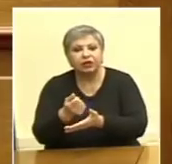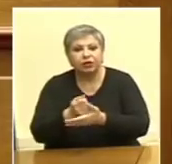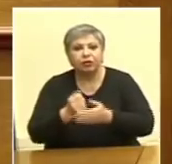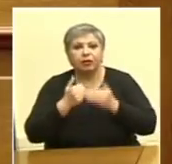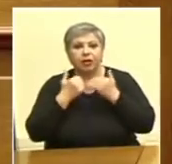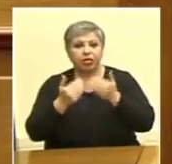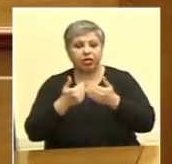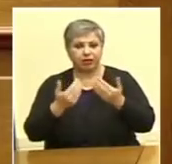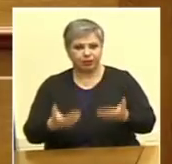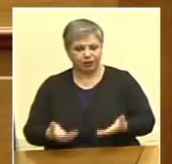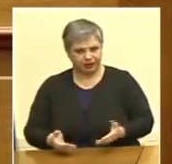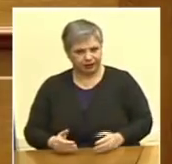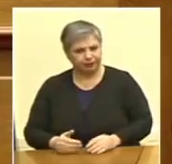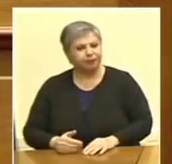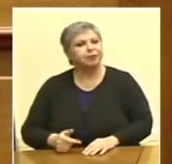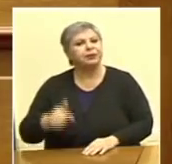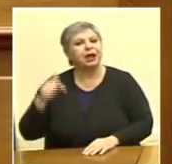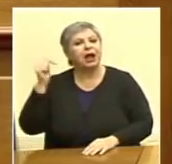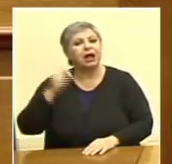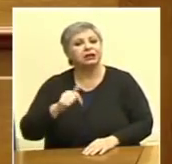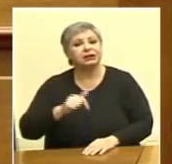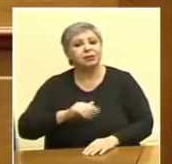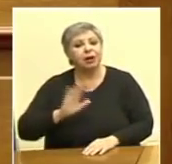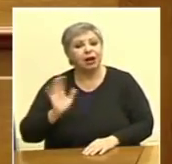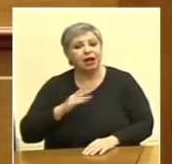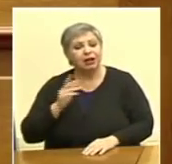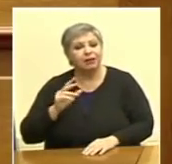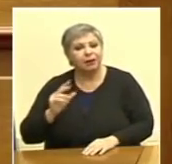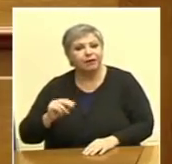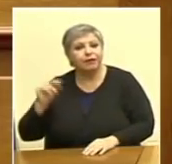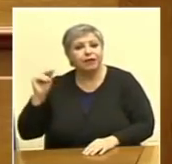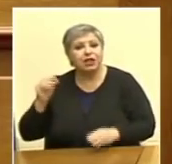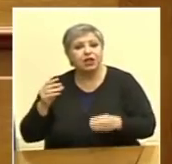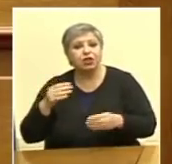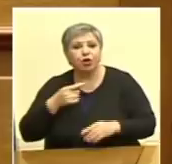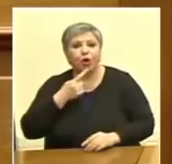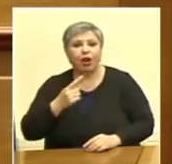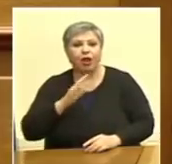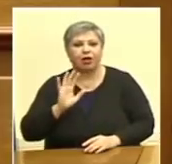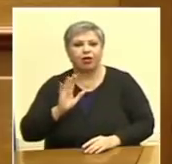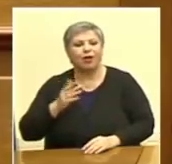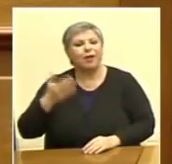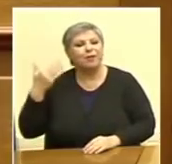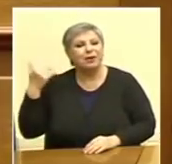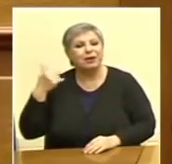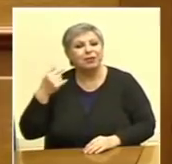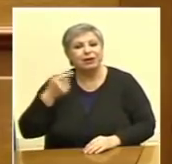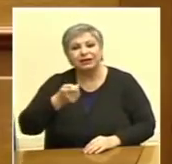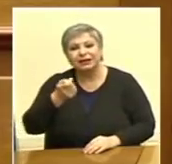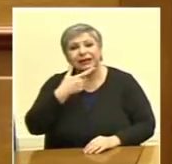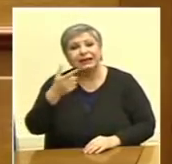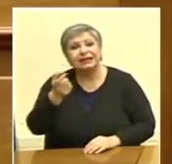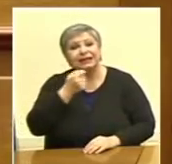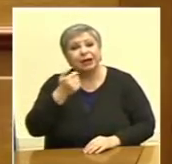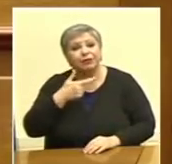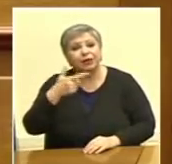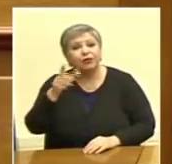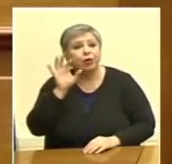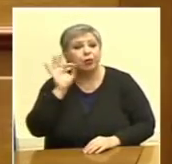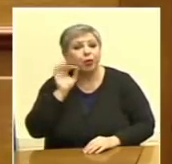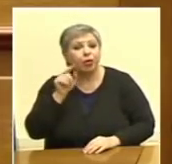Προχωράμε λοιπόν σήμερα, όπως εξήγηλα το Σεπτέμβριο στη Διεθνή Έκθεση Θεσσαλονίκης, στην πρόσληψη